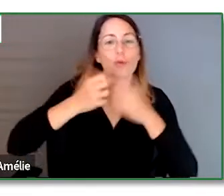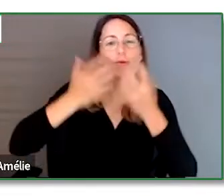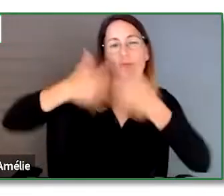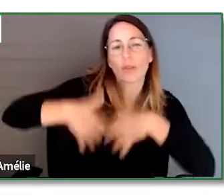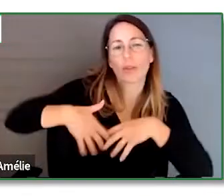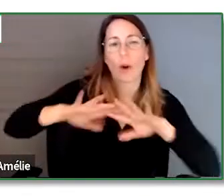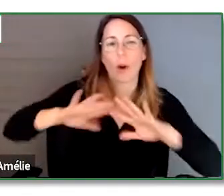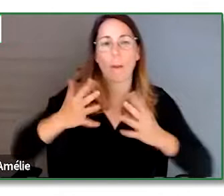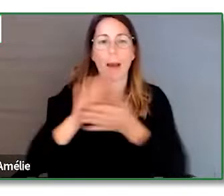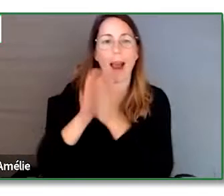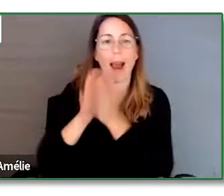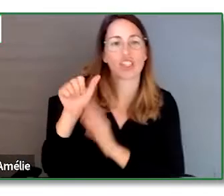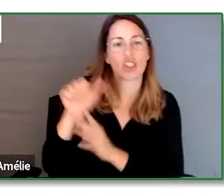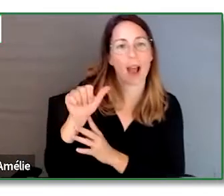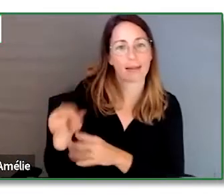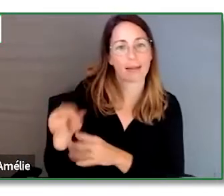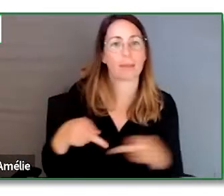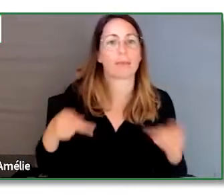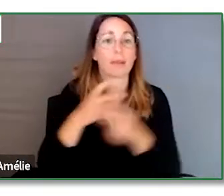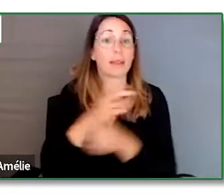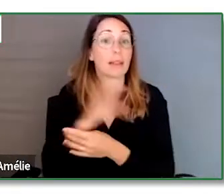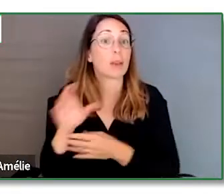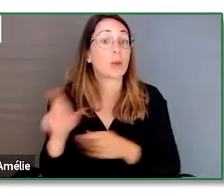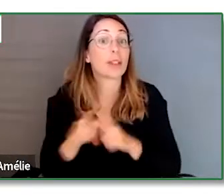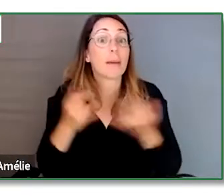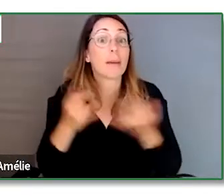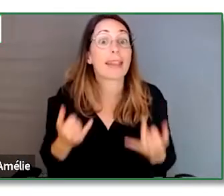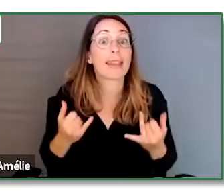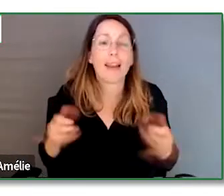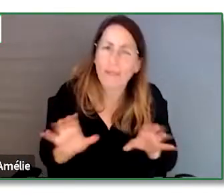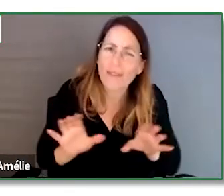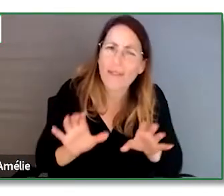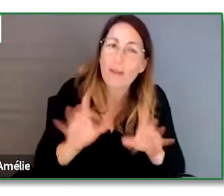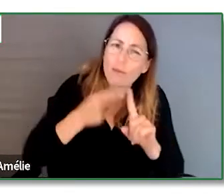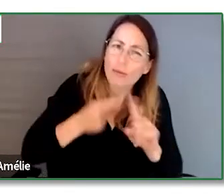entamons actuellement pour améliorer l'expérience des visiteurs chez Parc Canada.